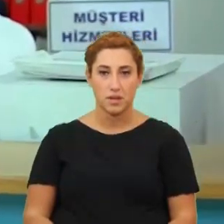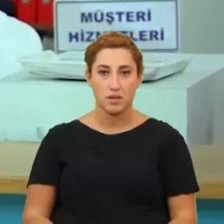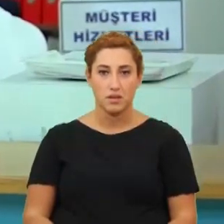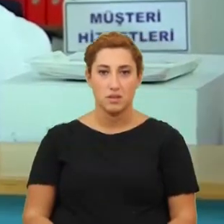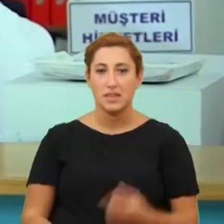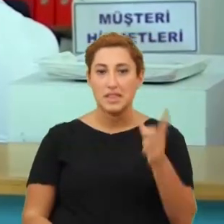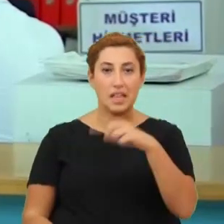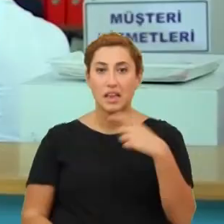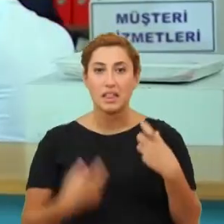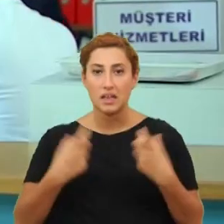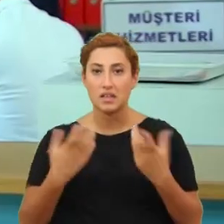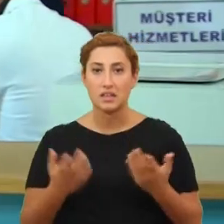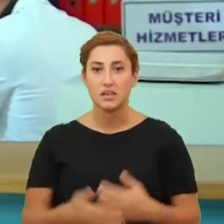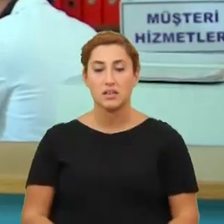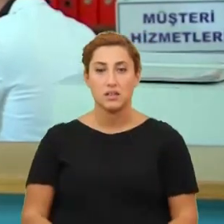Diğerlerinden.